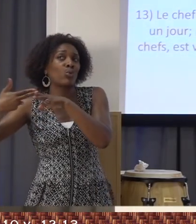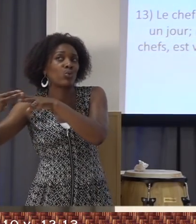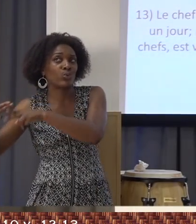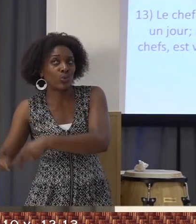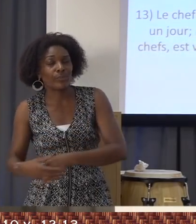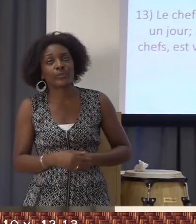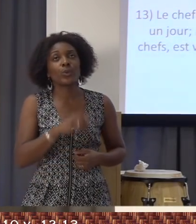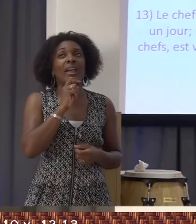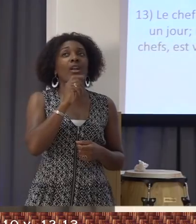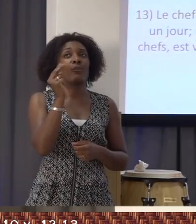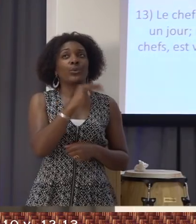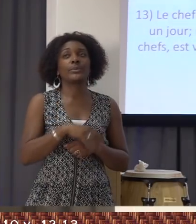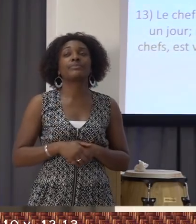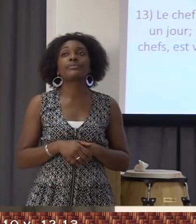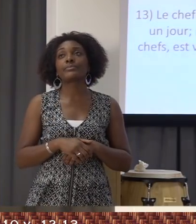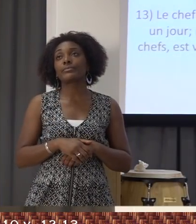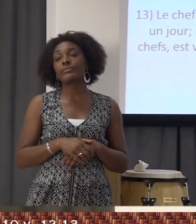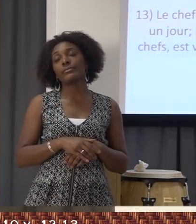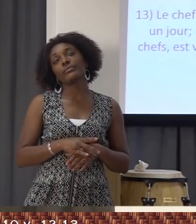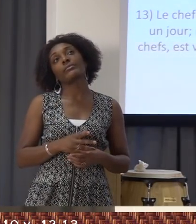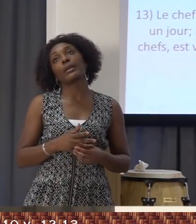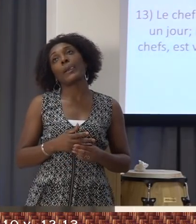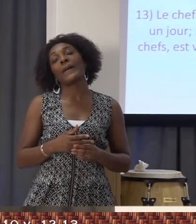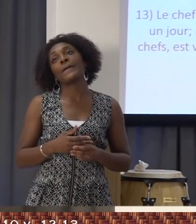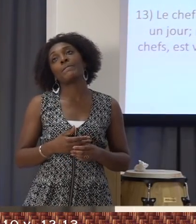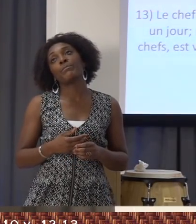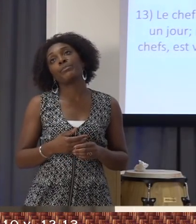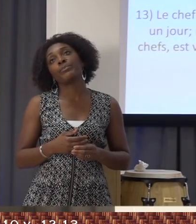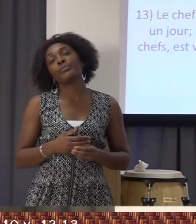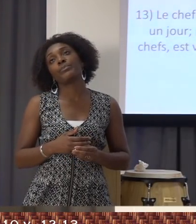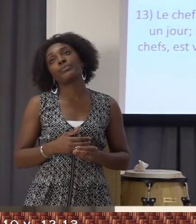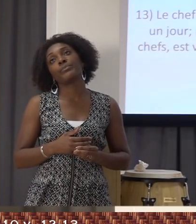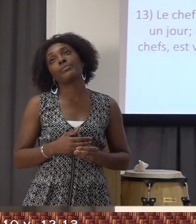Phérésiens, les Éviens et les Jébuséens.